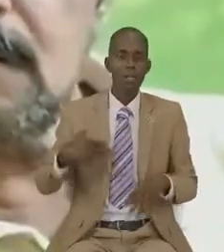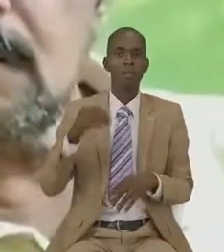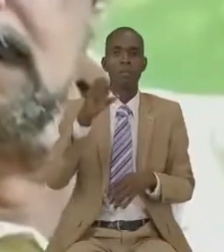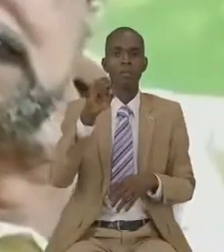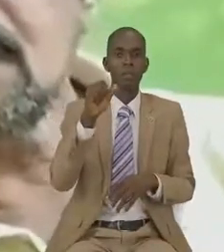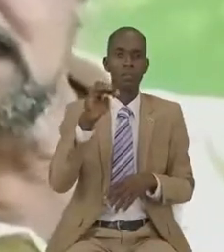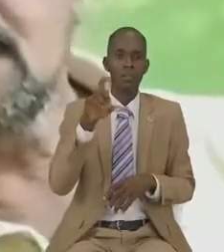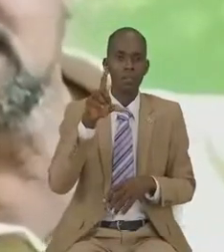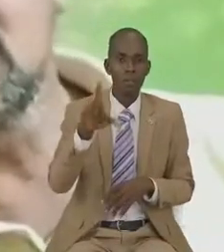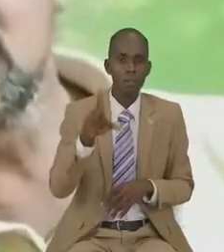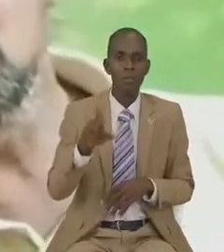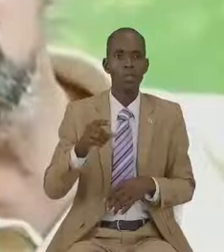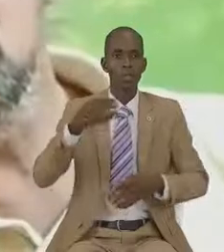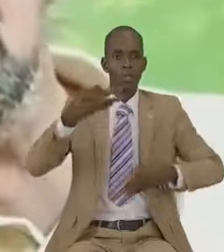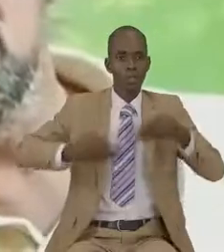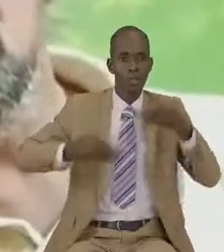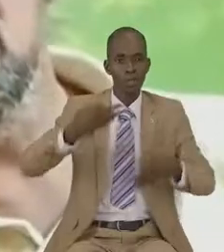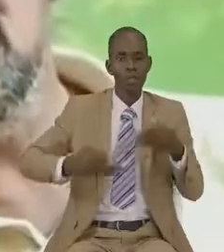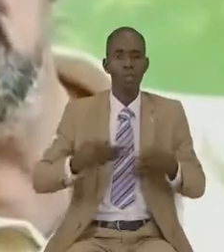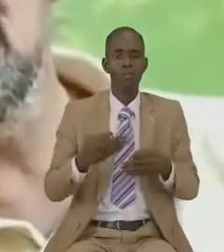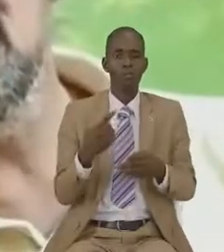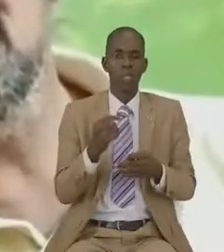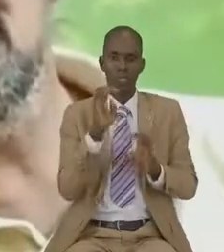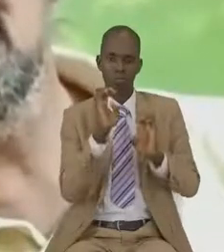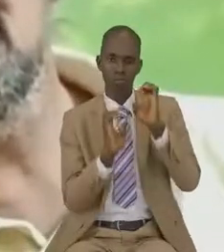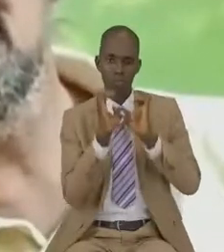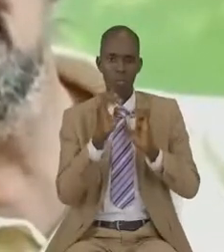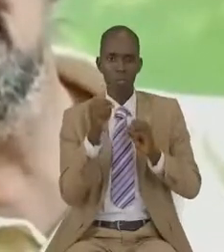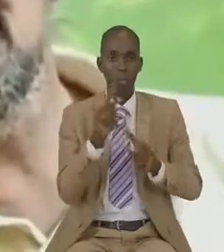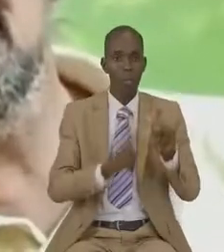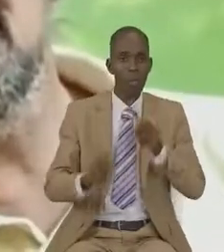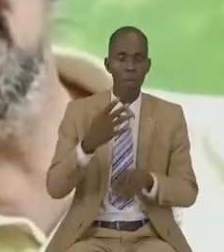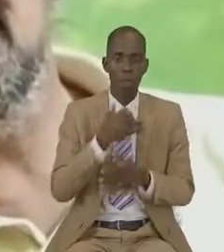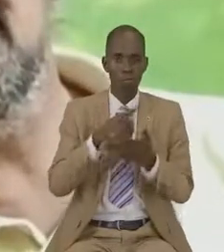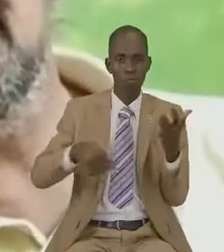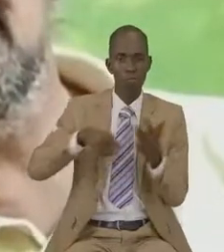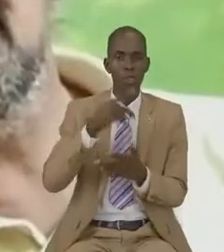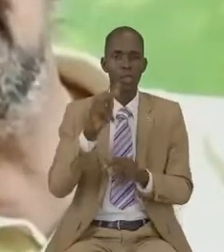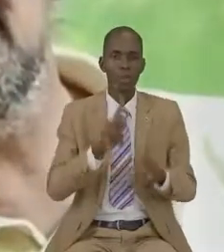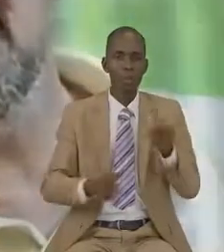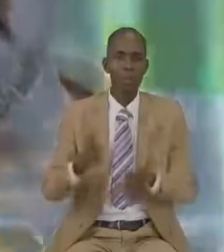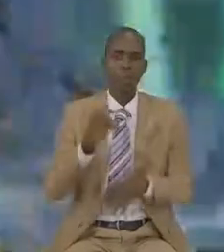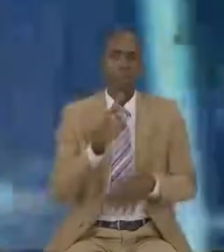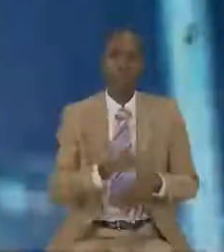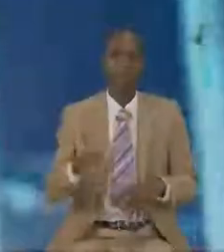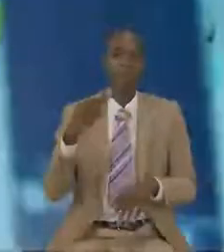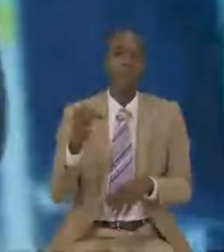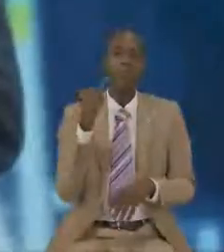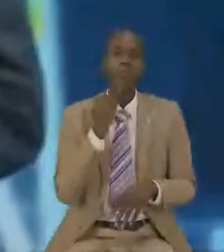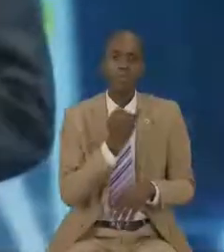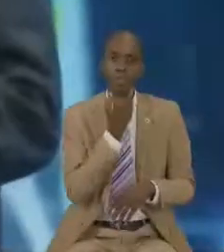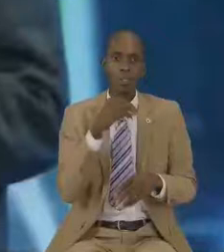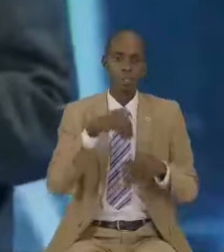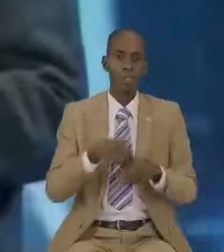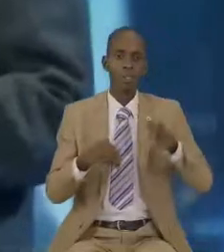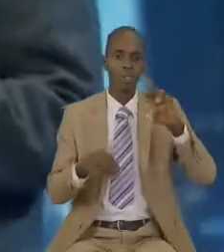enfants, évalua le peuple, corrigea le peuple, les enfants d'Israël à Mitzpah. Et on nous